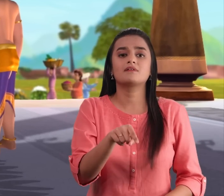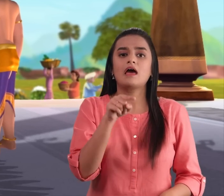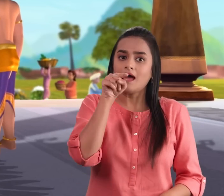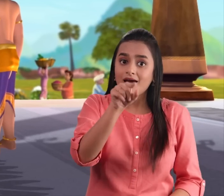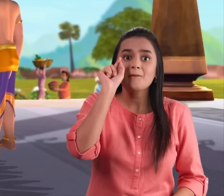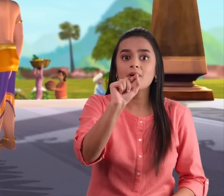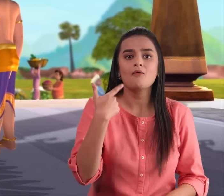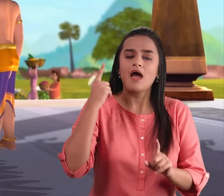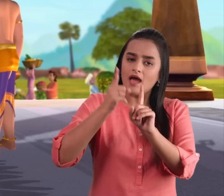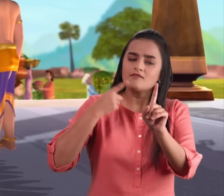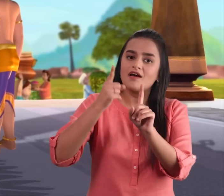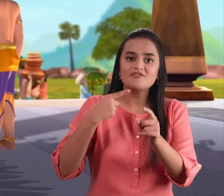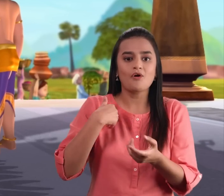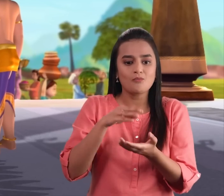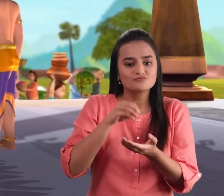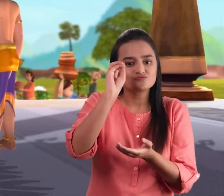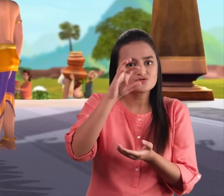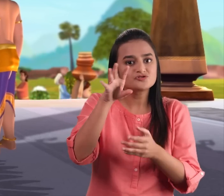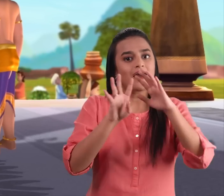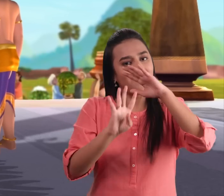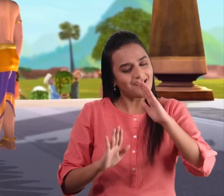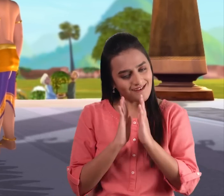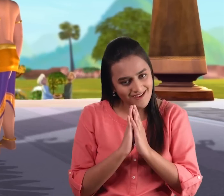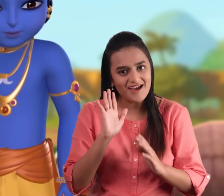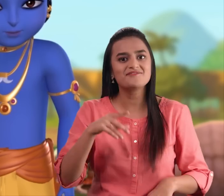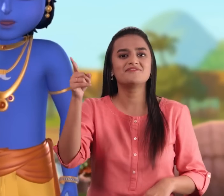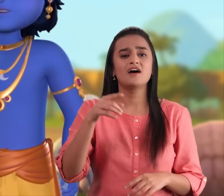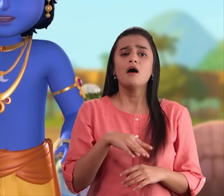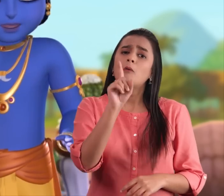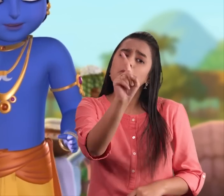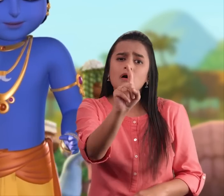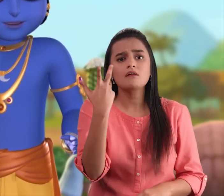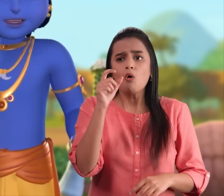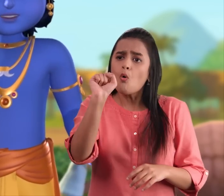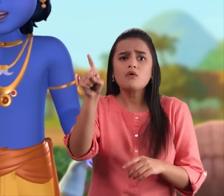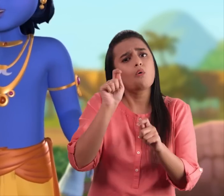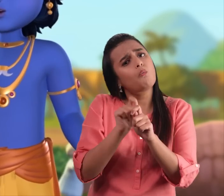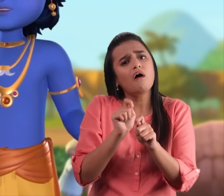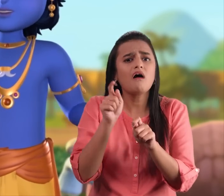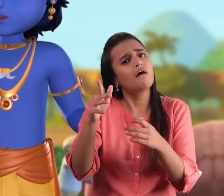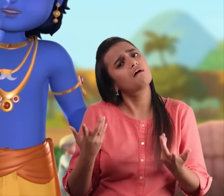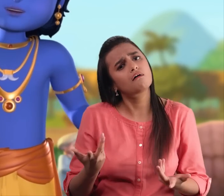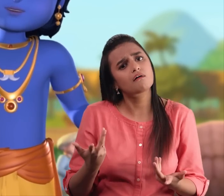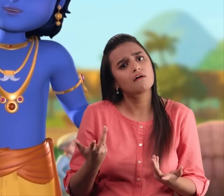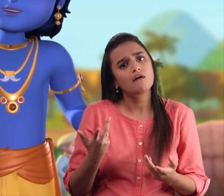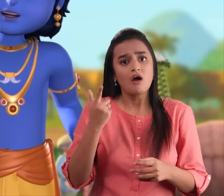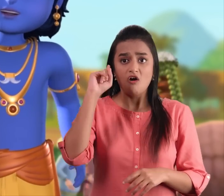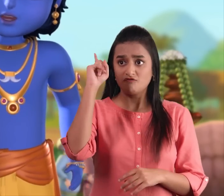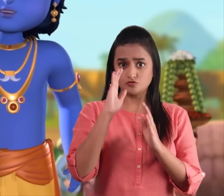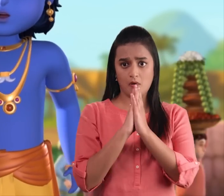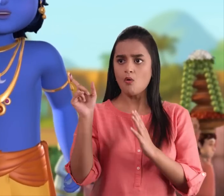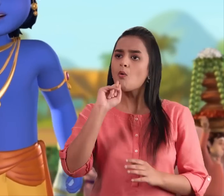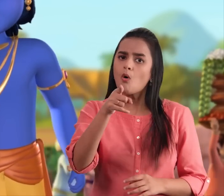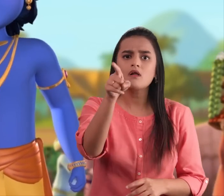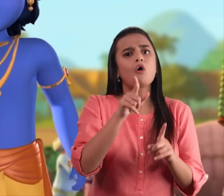होता है, इसीलिए हम हर साल यज्ञ के द्वारा इंद्र देव की पूजा करते हैं। परंतु बाबा, वो तो उनका कर्तव्य है। वो तो